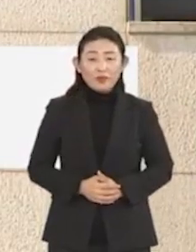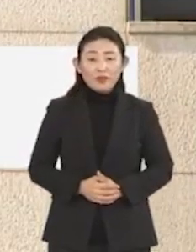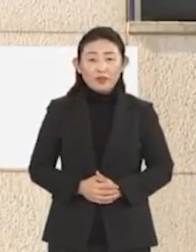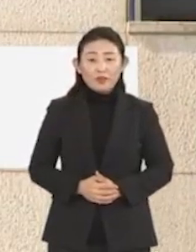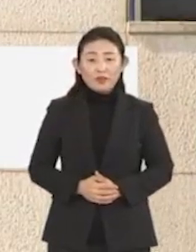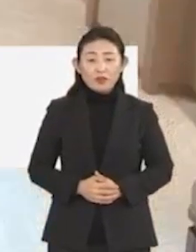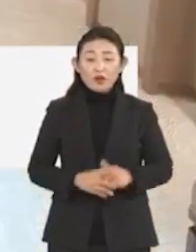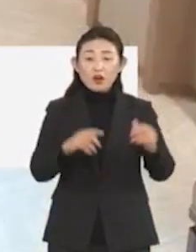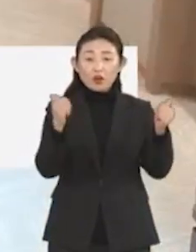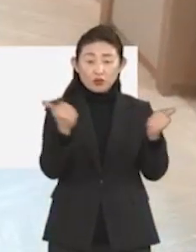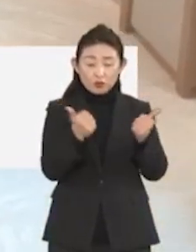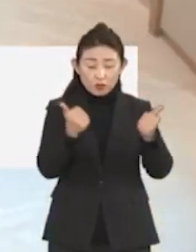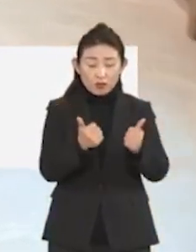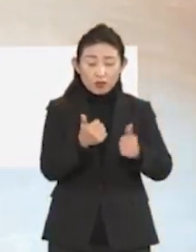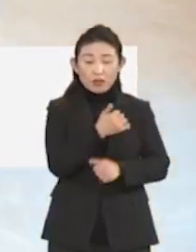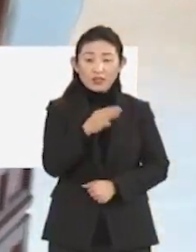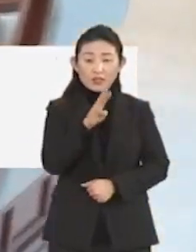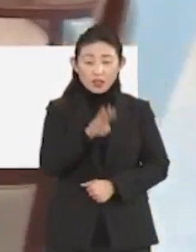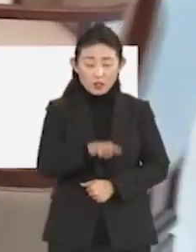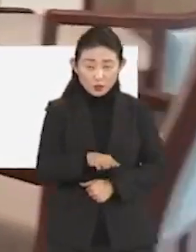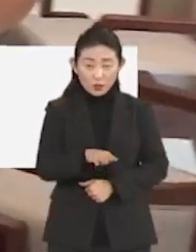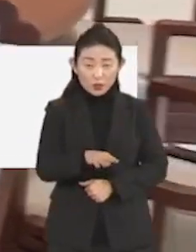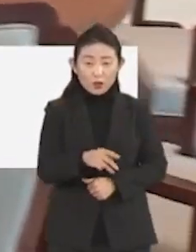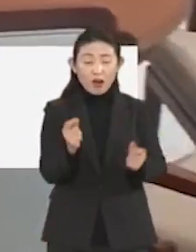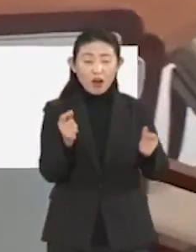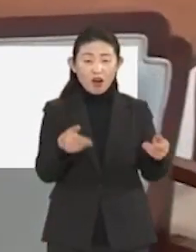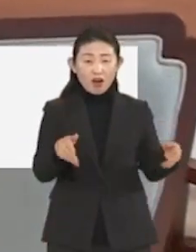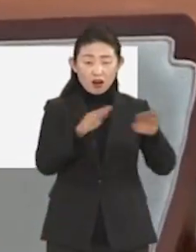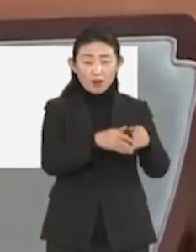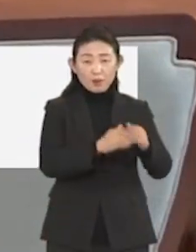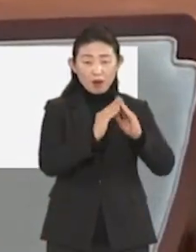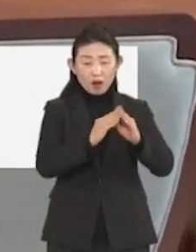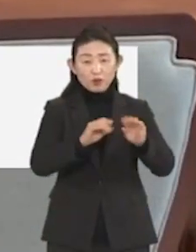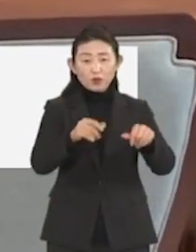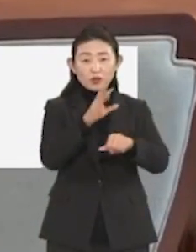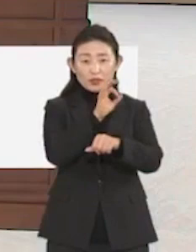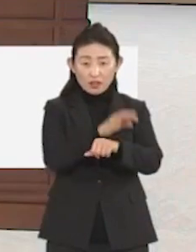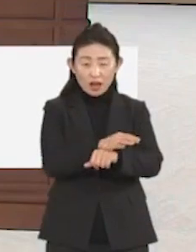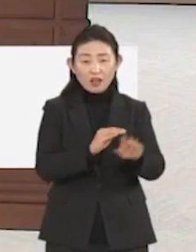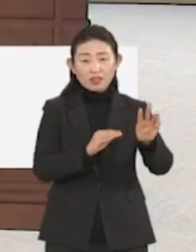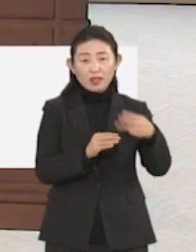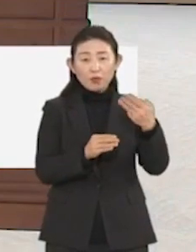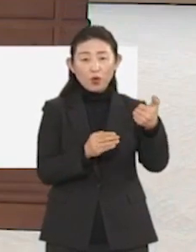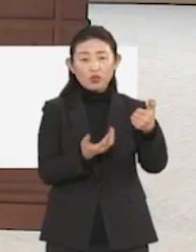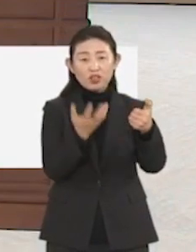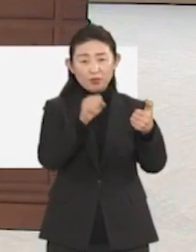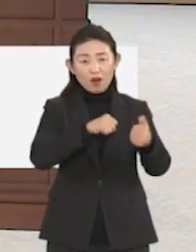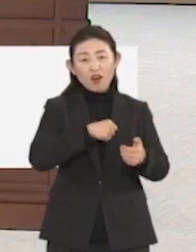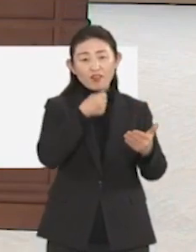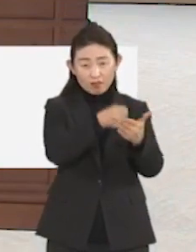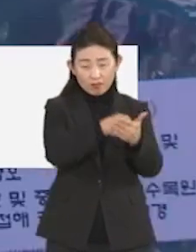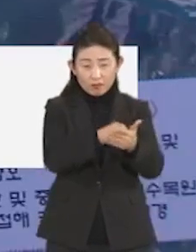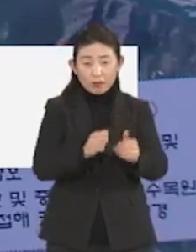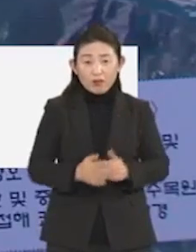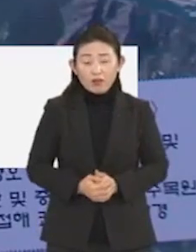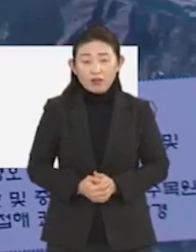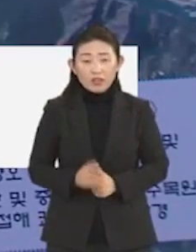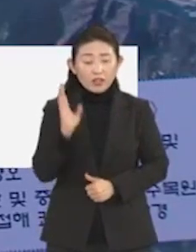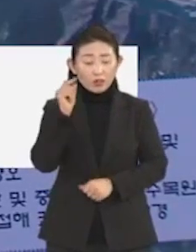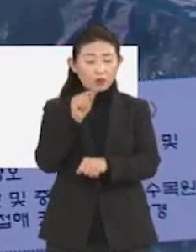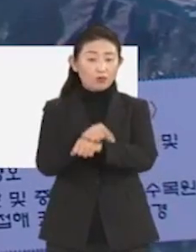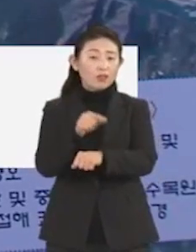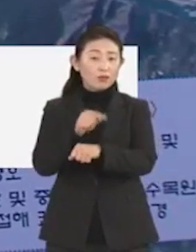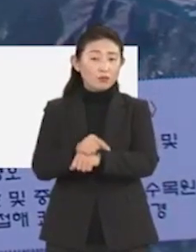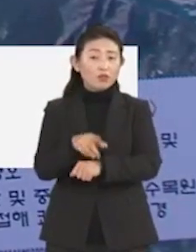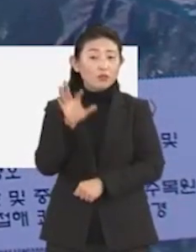행정중시 복합도시건설청은 국회의 세종의사당 건립을 위한 토지 매입비가 350억원 책정됐고 대통령